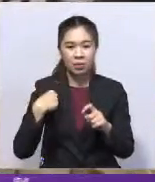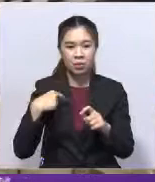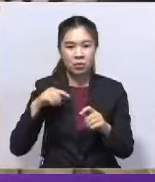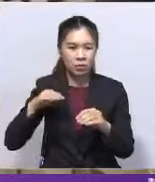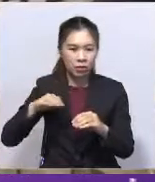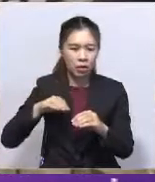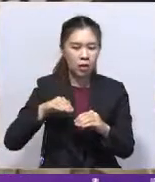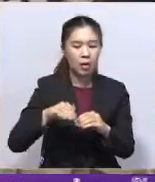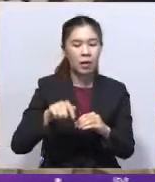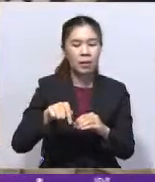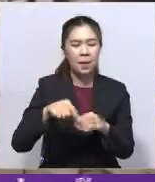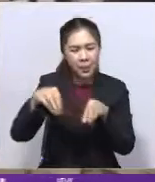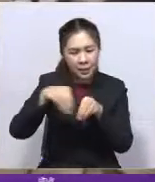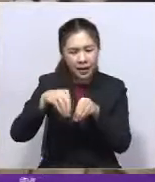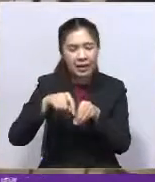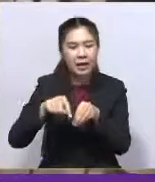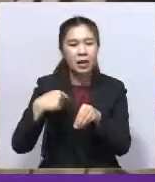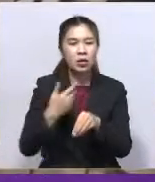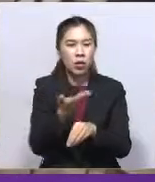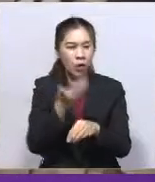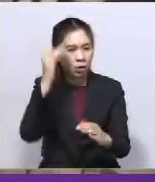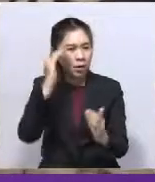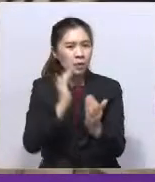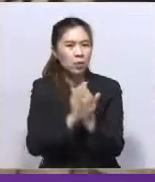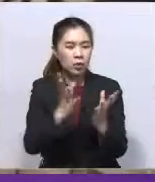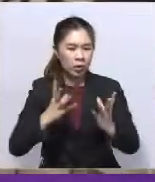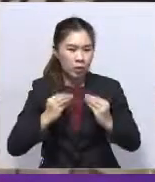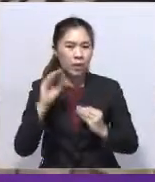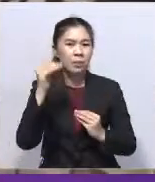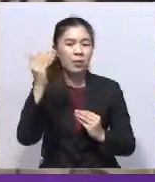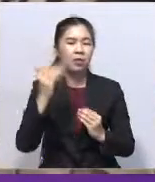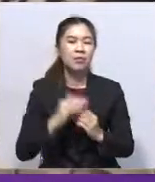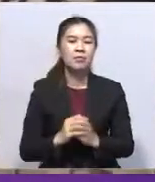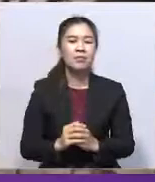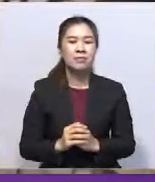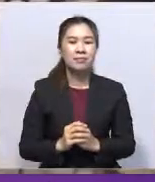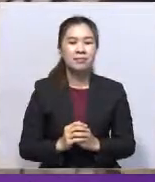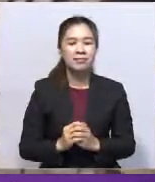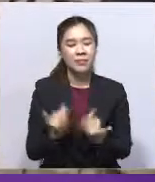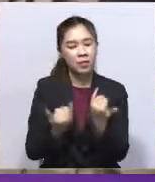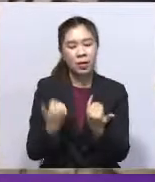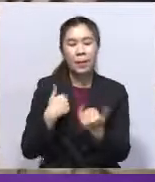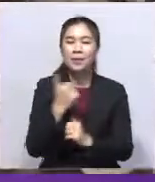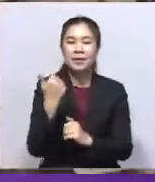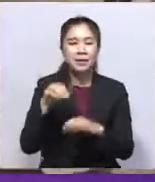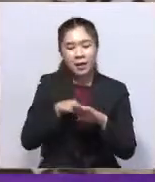ให้ขออนุมัติเจ้าพนักงานจราจรเป็นรายๆไปนะครับส่วนที่เหลือก็ให้ใช้เส้นทางที่อ้อมไปหน่อย